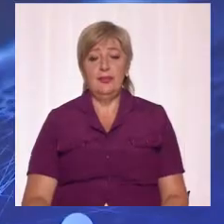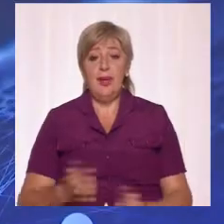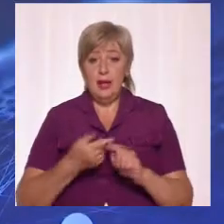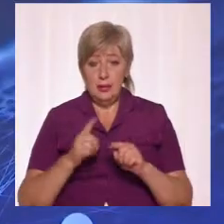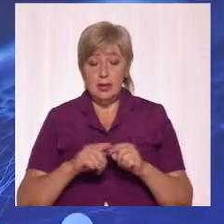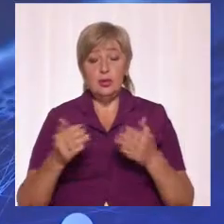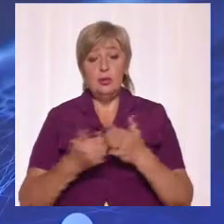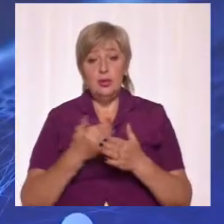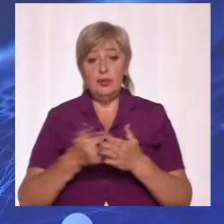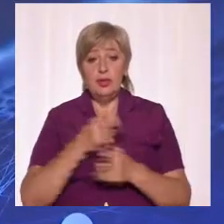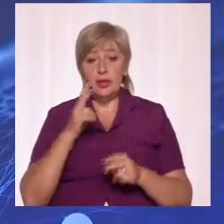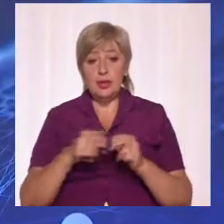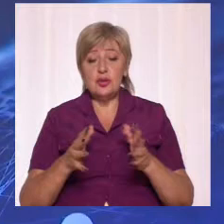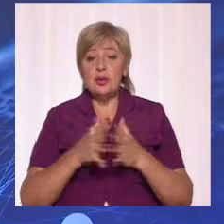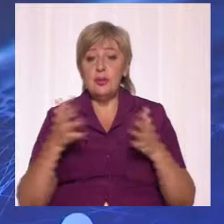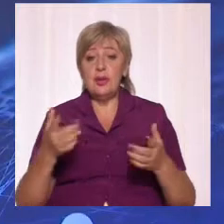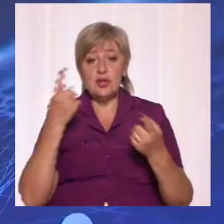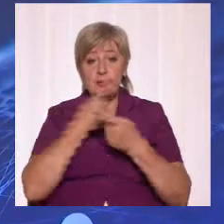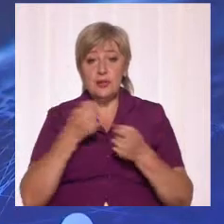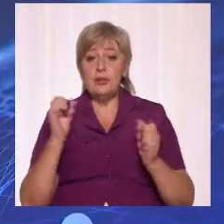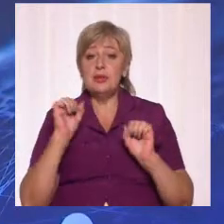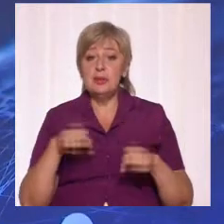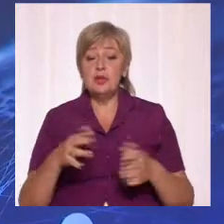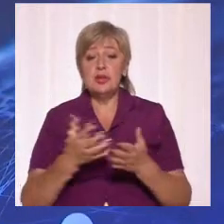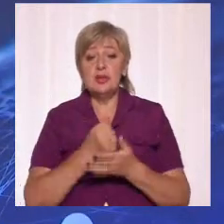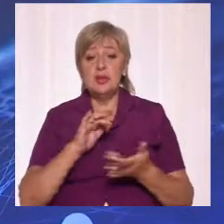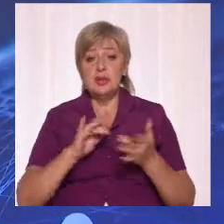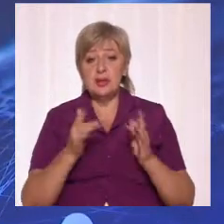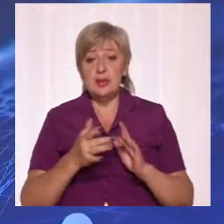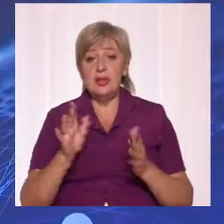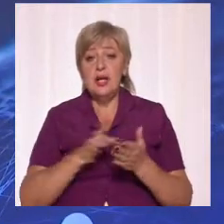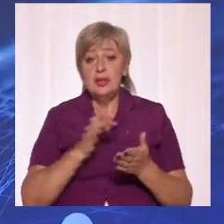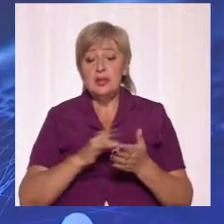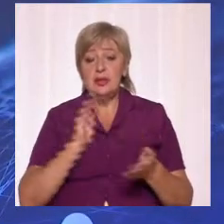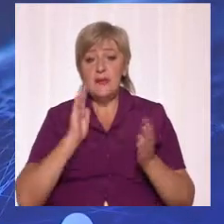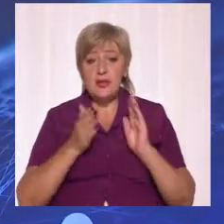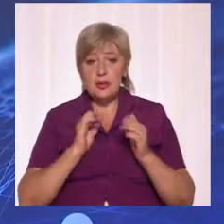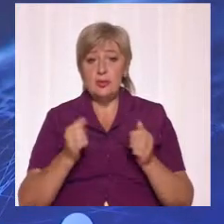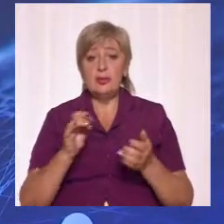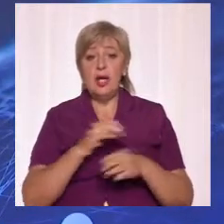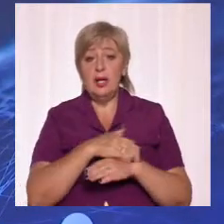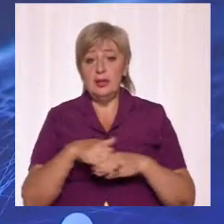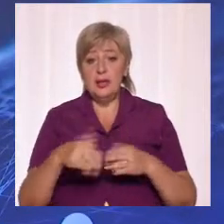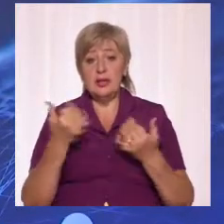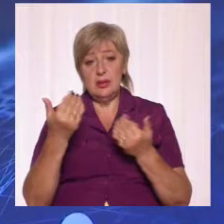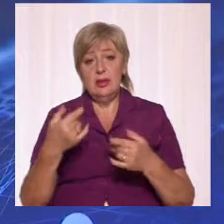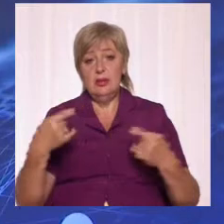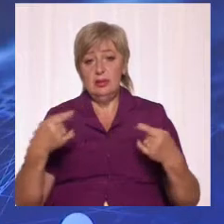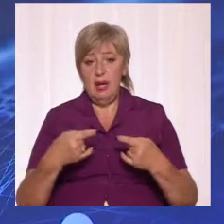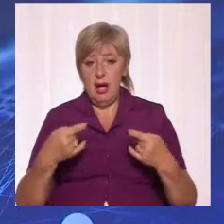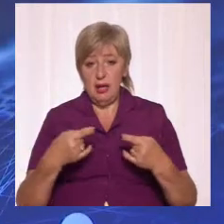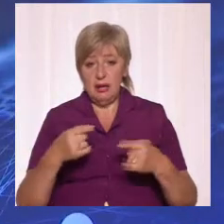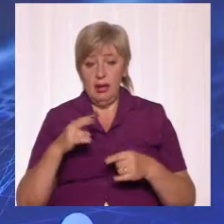На цьому випуск завершено. Більше інформації можете знайти на нашому сайті та на сторінці у Фейсбуці. Їхні адреси ви зараз бачите на